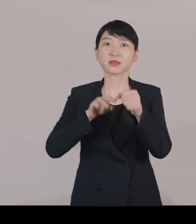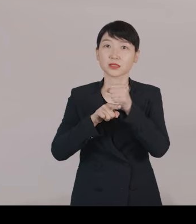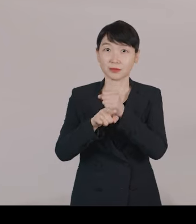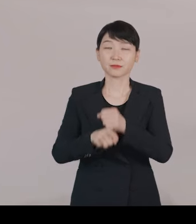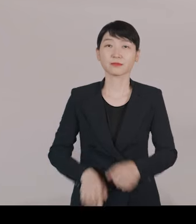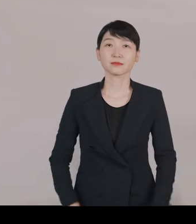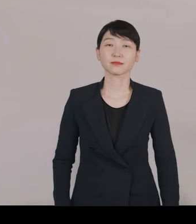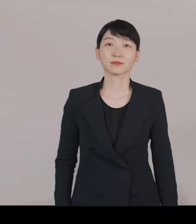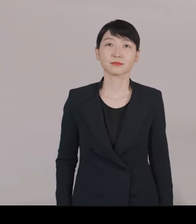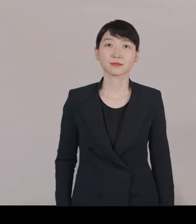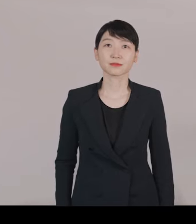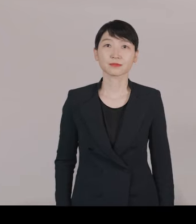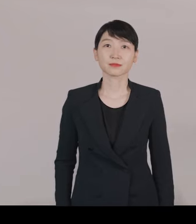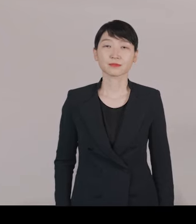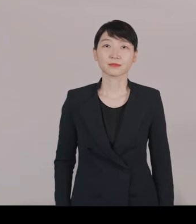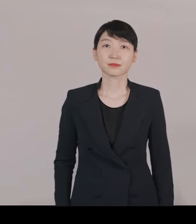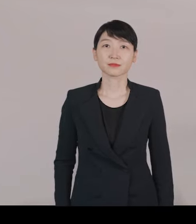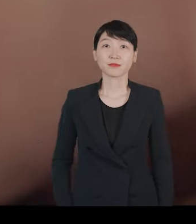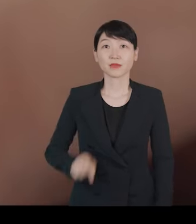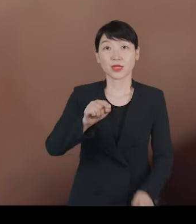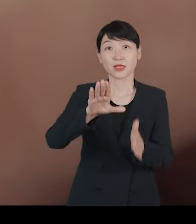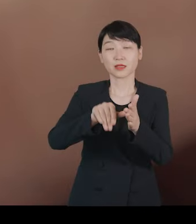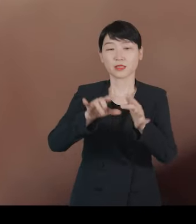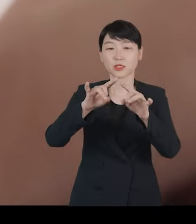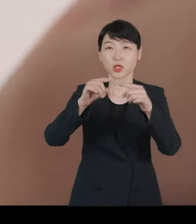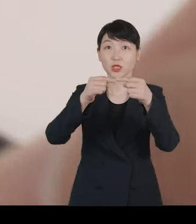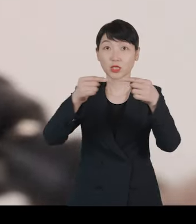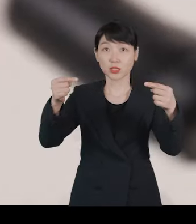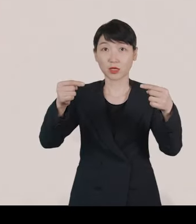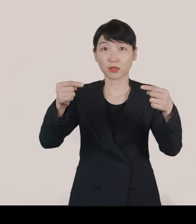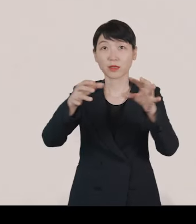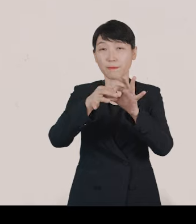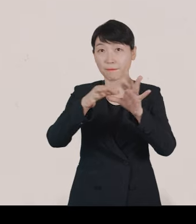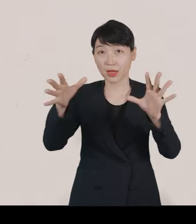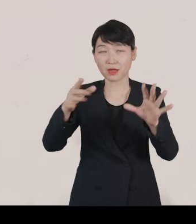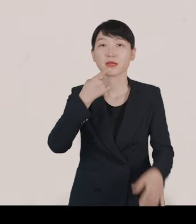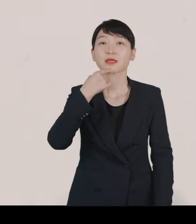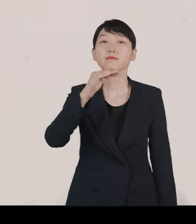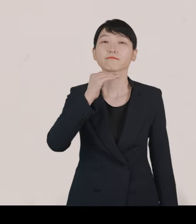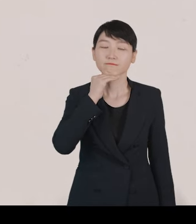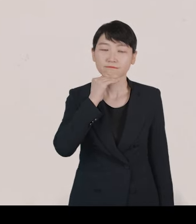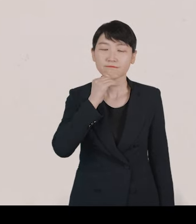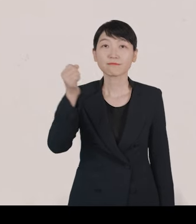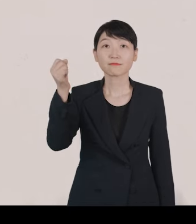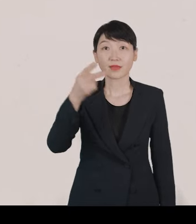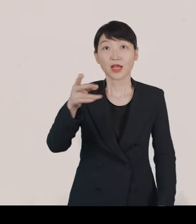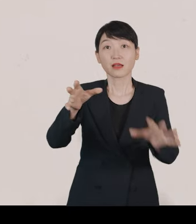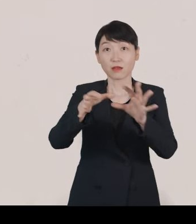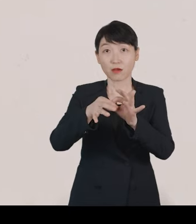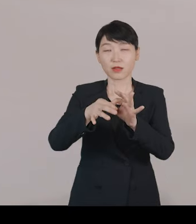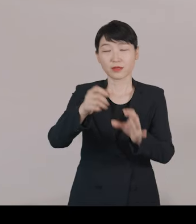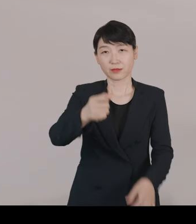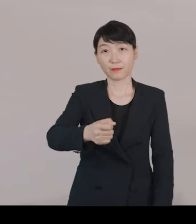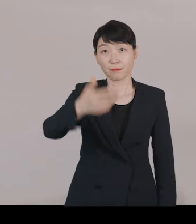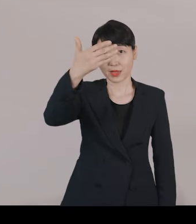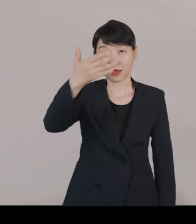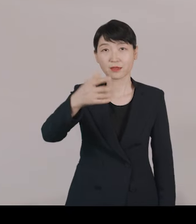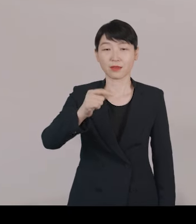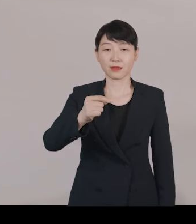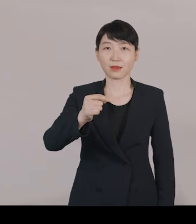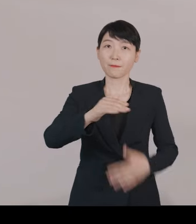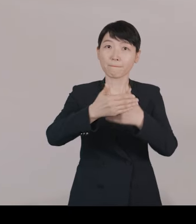정상 작동되지 않는 것입니다. 이때 어댑터의 전원을 끄고 약 1분 뒤 다시 켜서